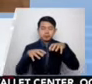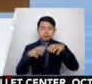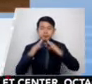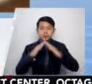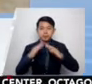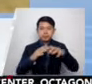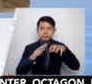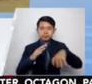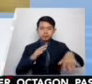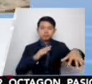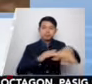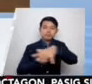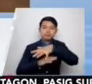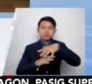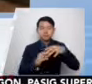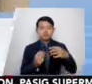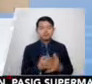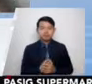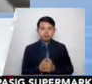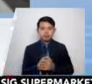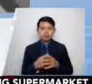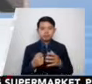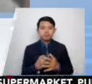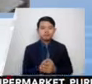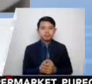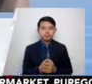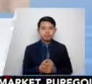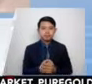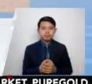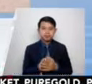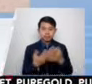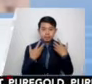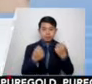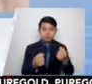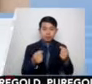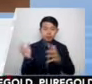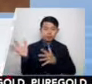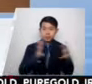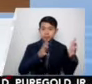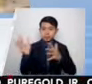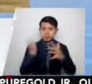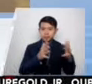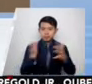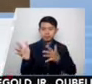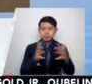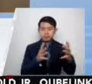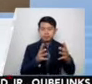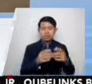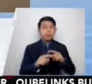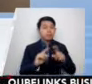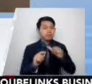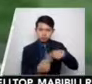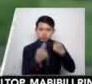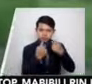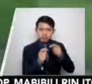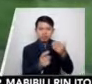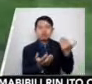street, sa labas ng bahay natin. Oho, at huwag na ho tayo masyadong lumabas, ma'am, ha? Baka madelikado naman kayo, ano?